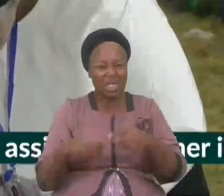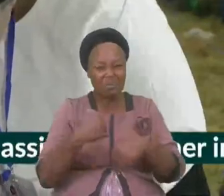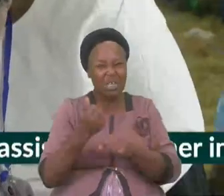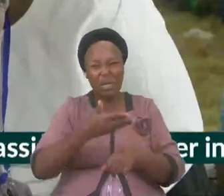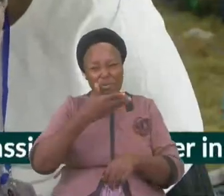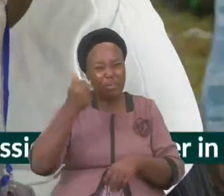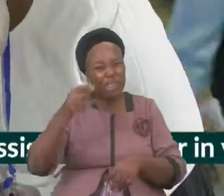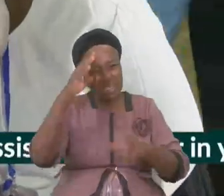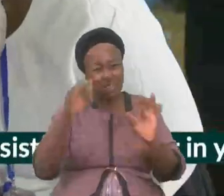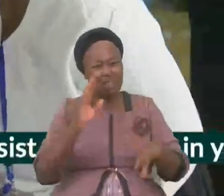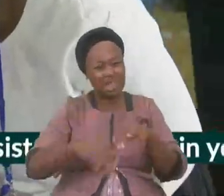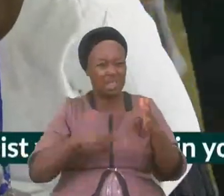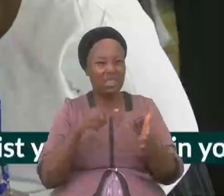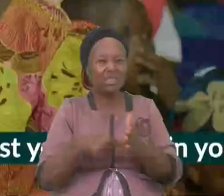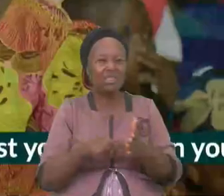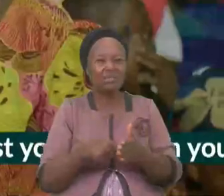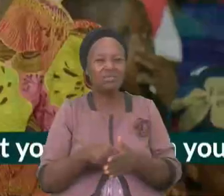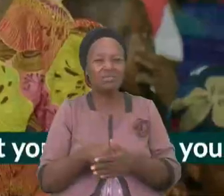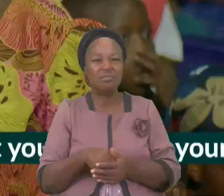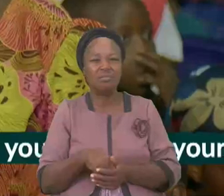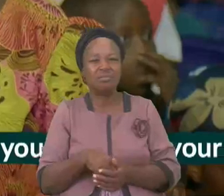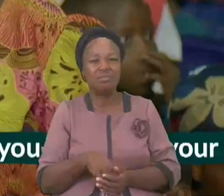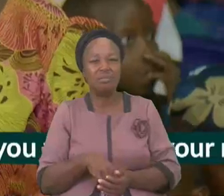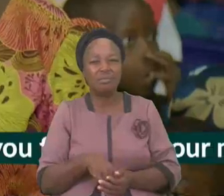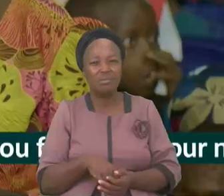Vous n'aurez pas pris une meilleure décision que celle-là.